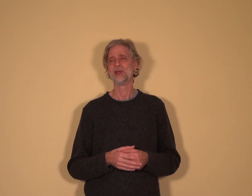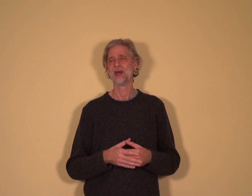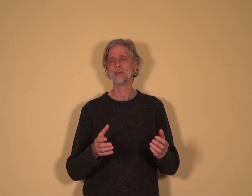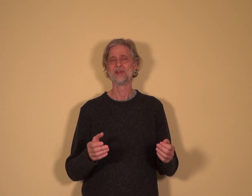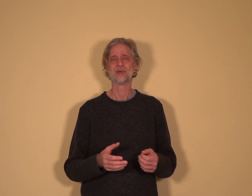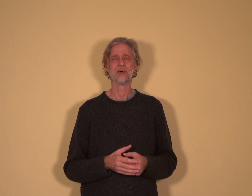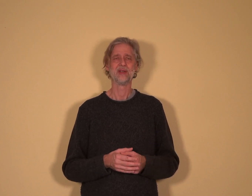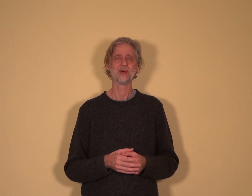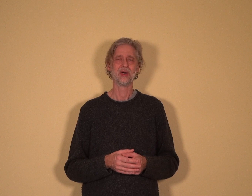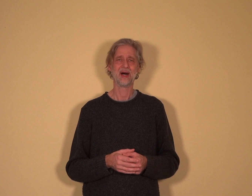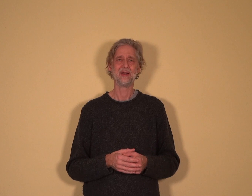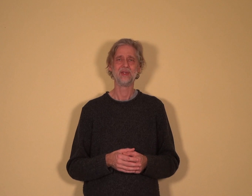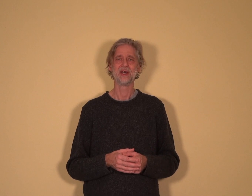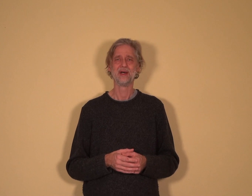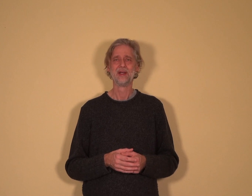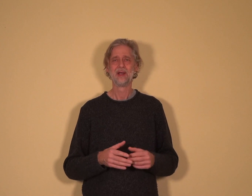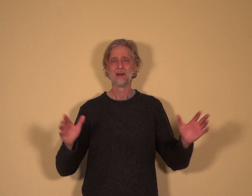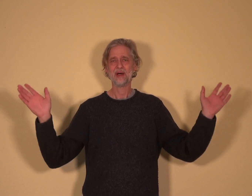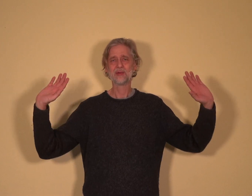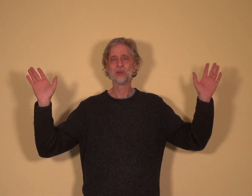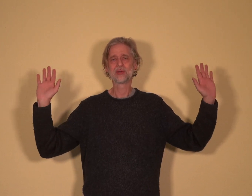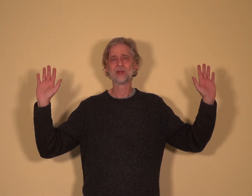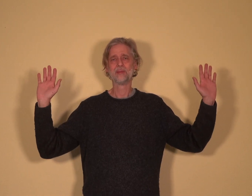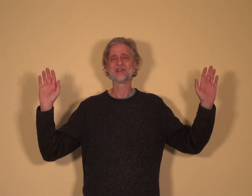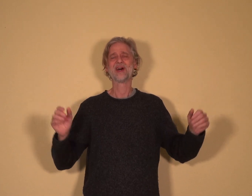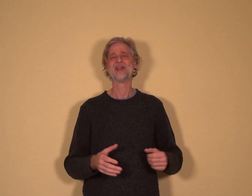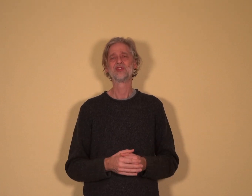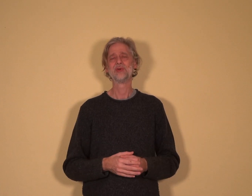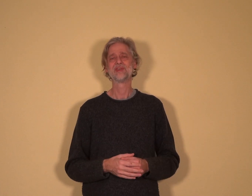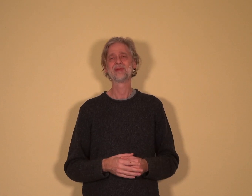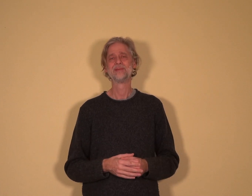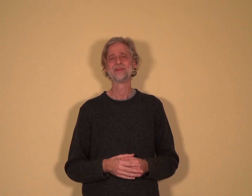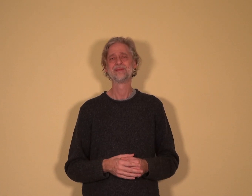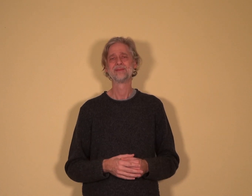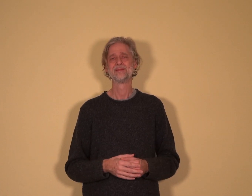neuen Jahr bei dieser Vorlesung alle wieder. Macht's gut und bis dann. Tschüss.